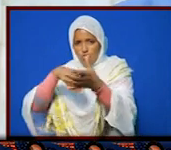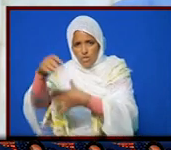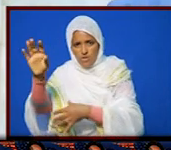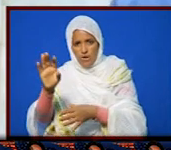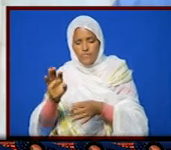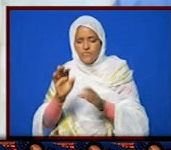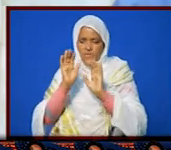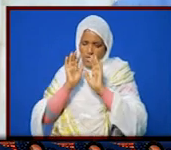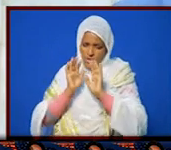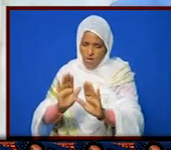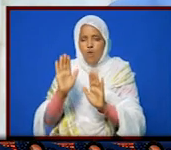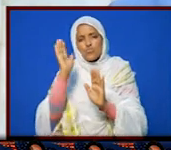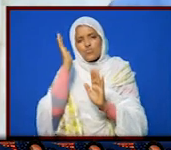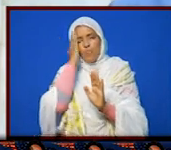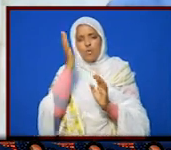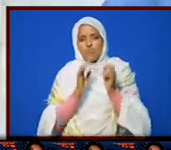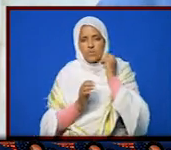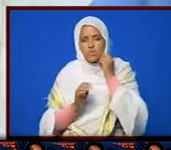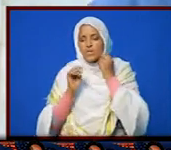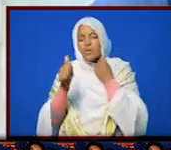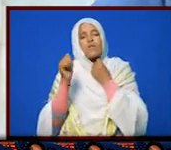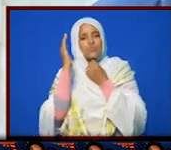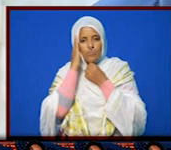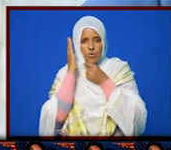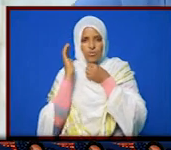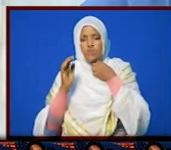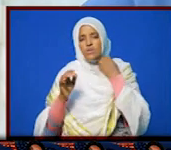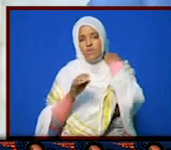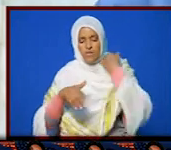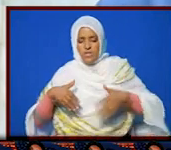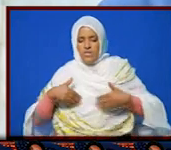ሲቀጥል ከዚያ ከልማዱ ወጣ ብሎ የራሱን ቢያውቅ በደንብ አድርጎ